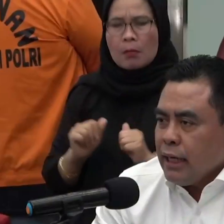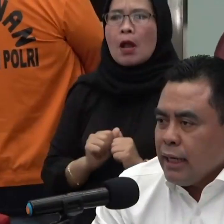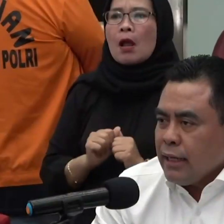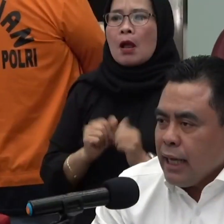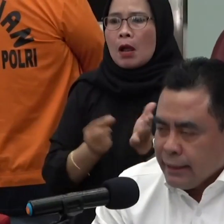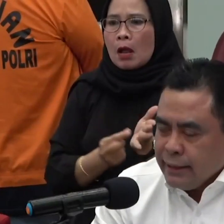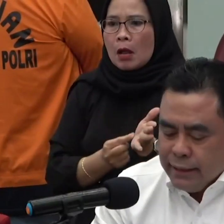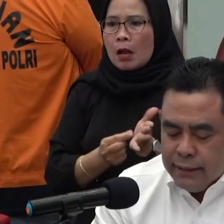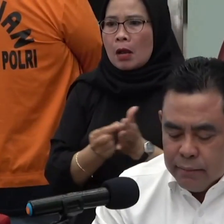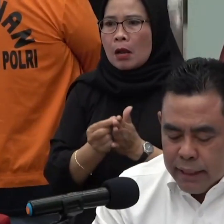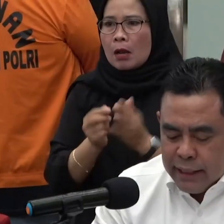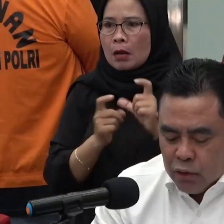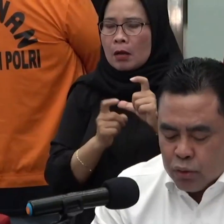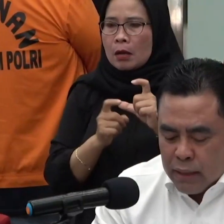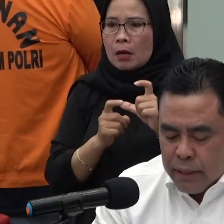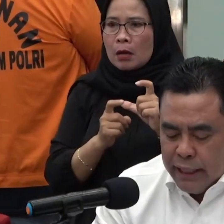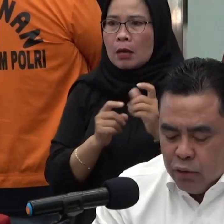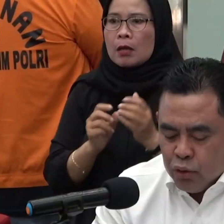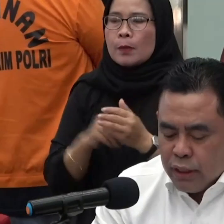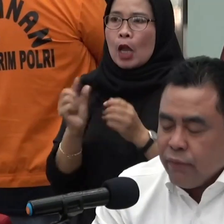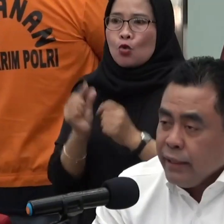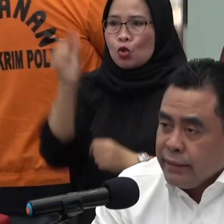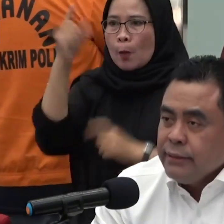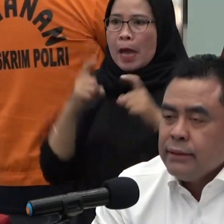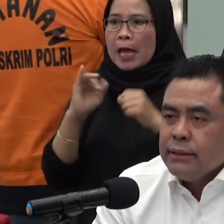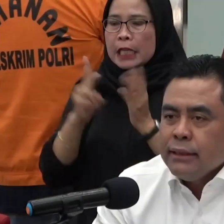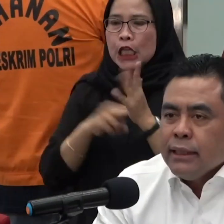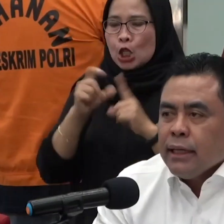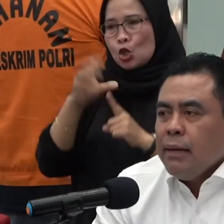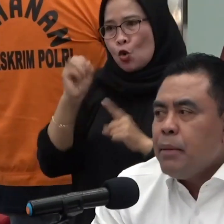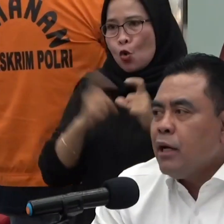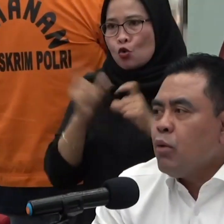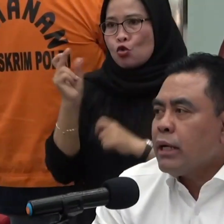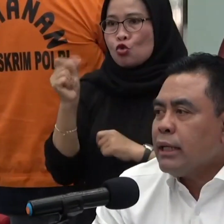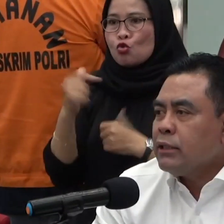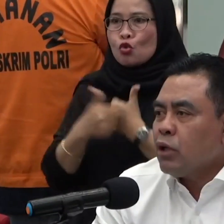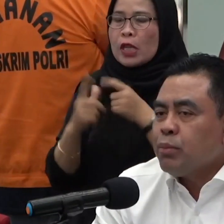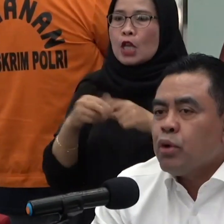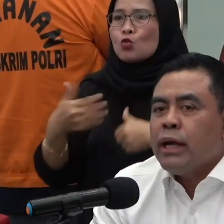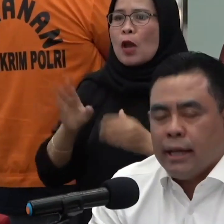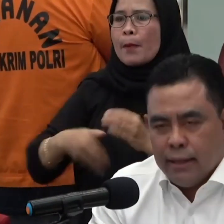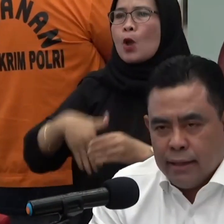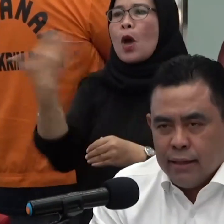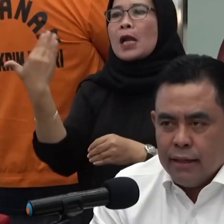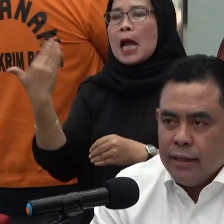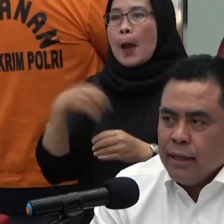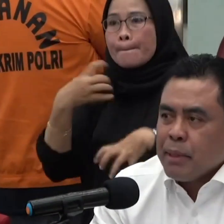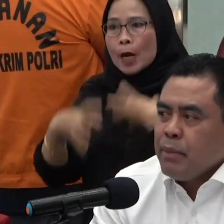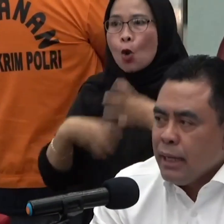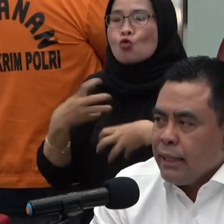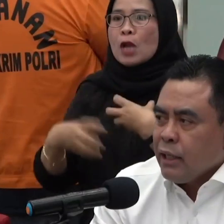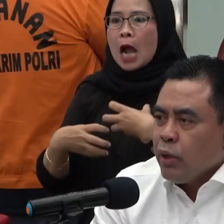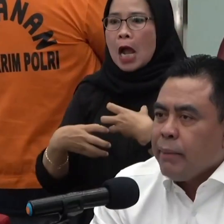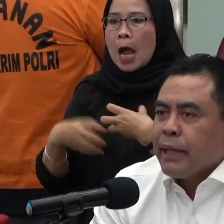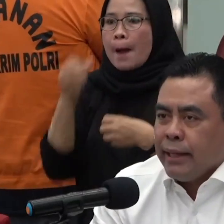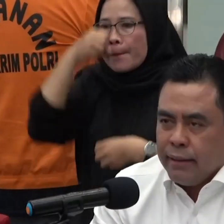Saudara HS ini sebagai Direktur Utama Indo Surya Finance telah mengeluarkan suatu produk